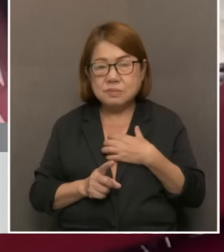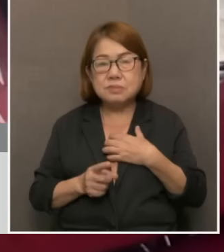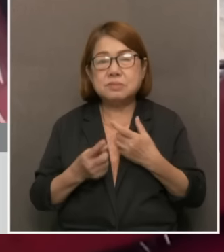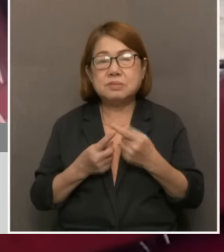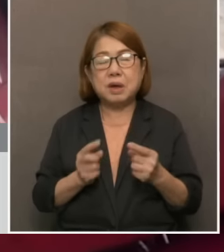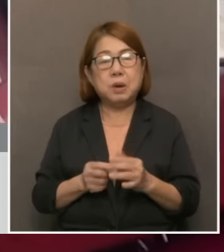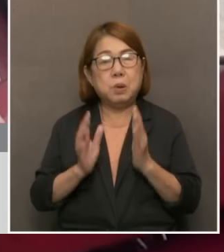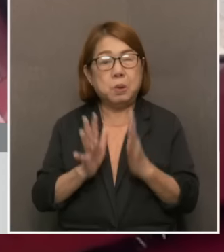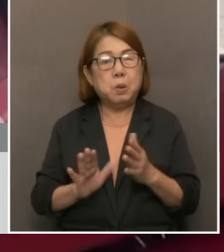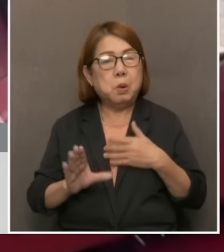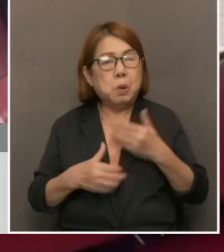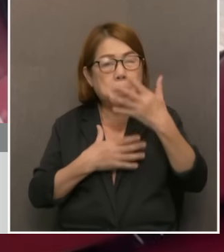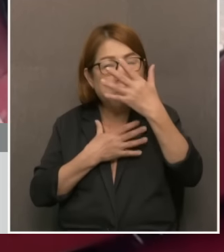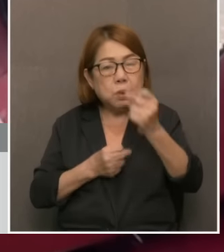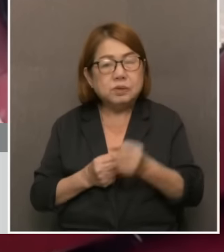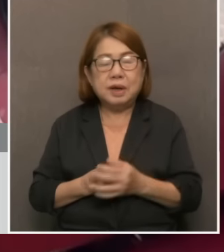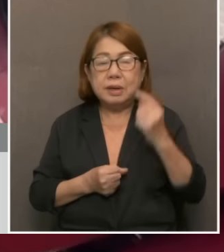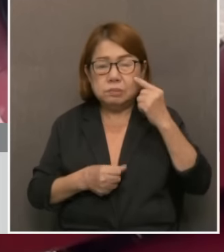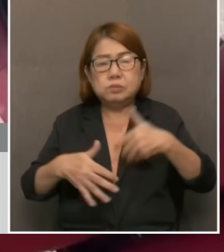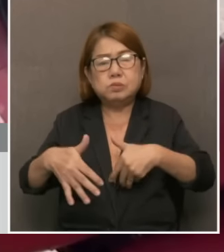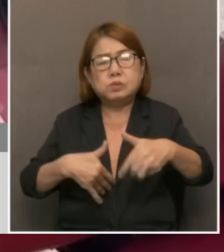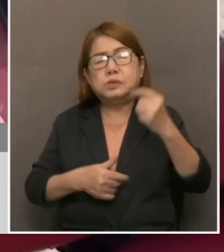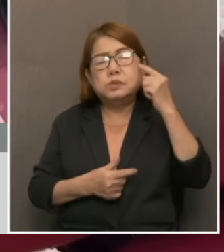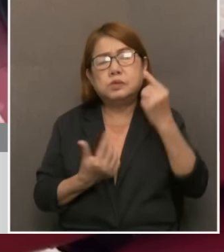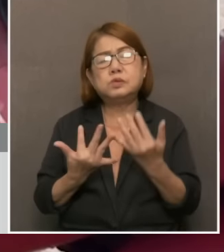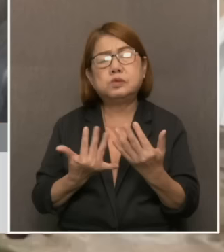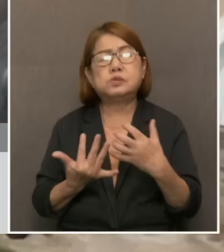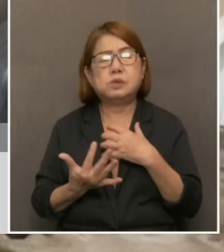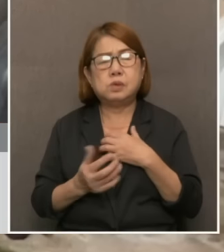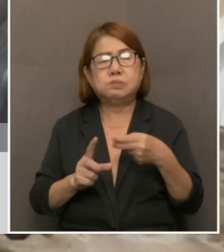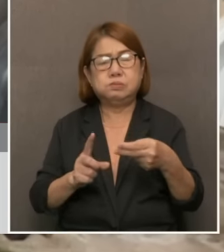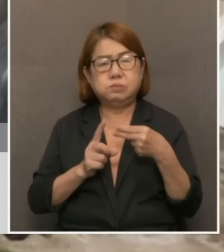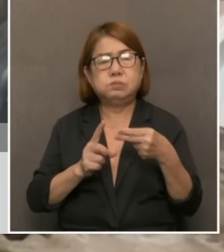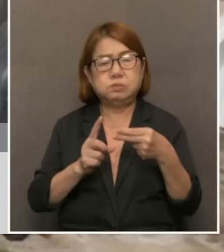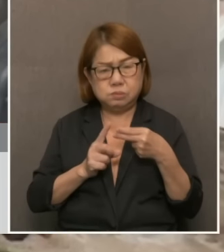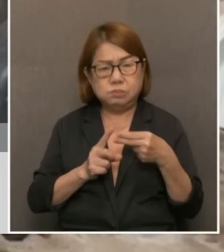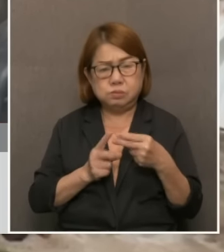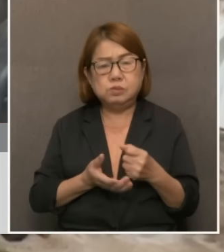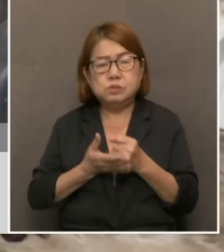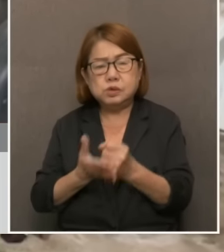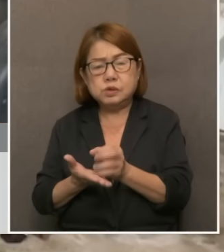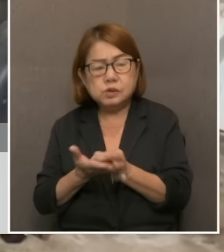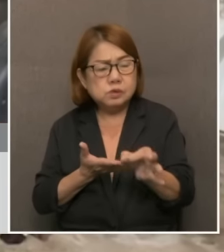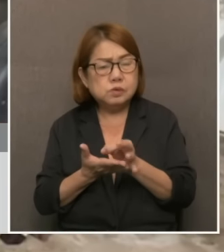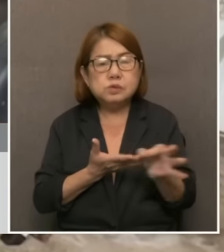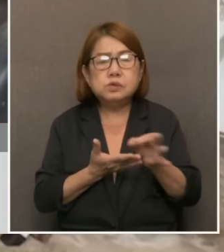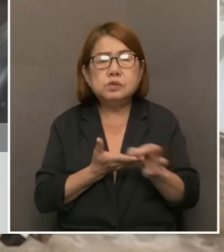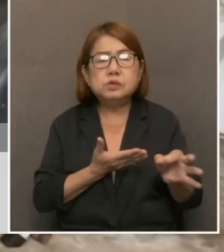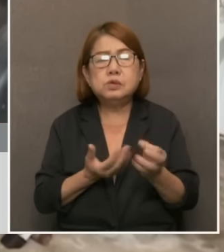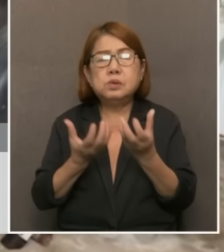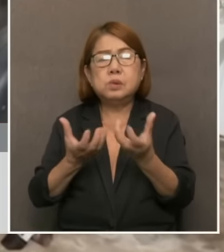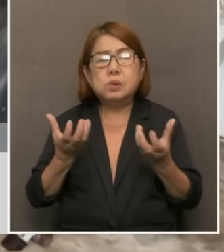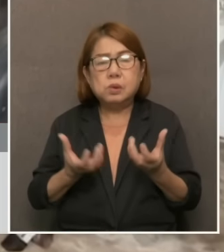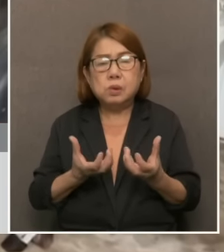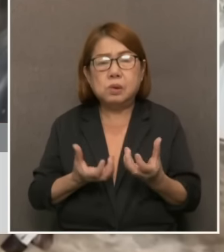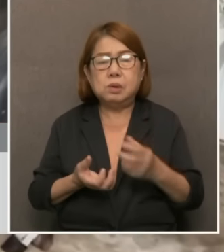ครงการนี้ถือว่าเป็นความหวังของชาวบ้านที่จะได้เงิน 10,000 บาทมาจุนเจือรายจ่ายในชีวิตประจำวันลดภาระ